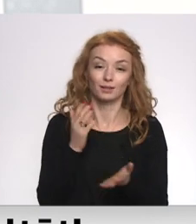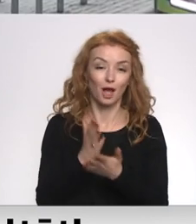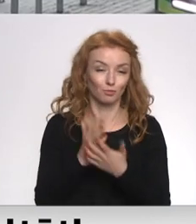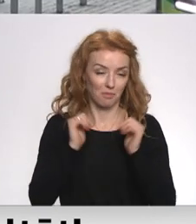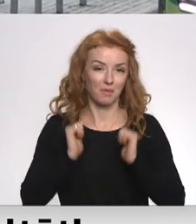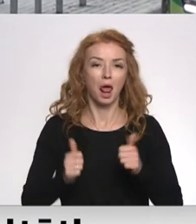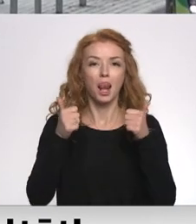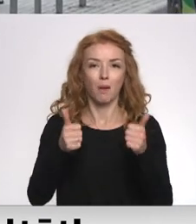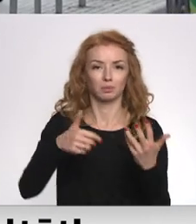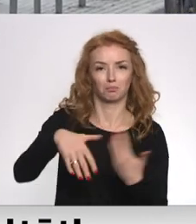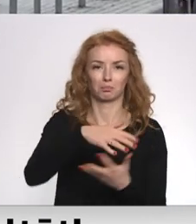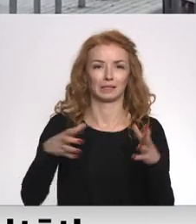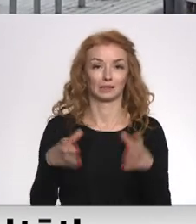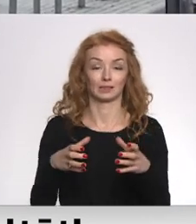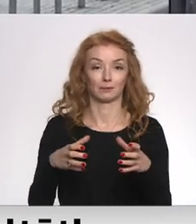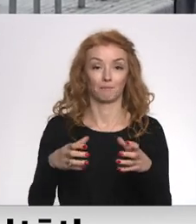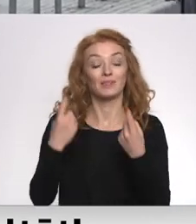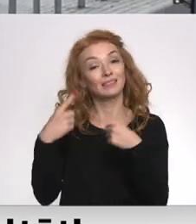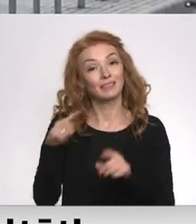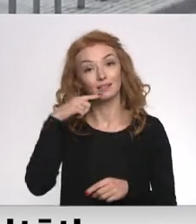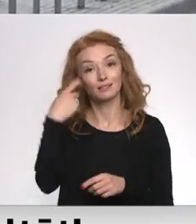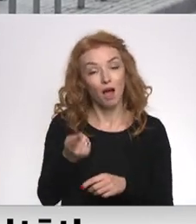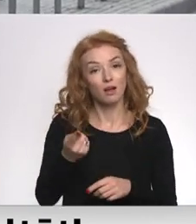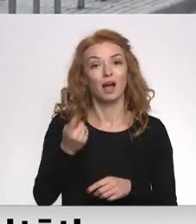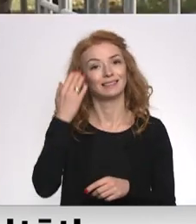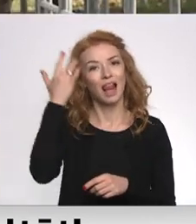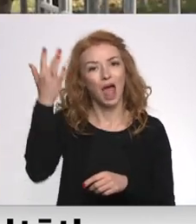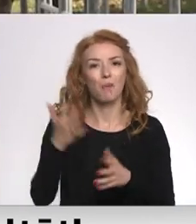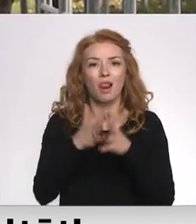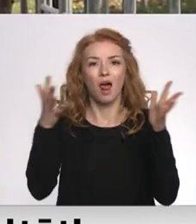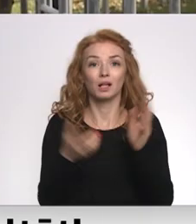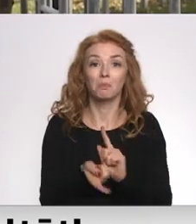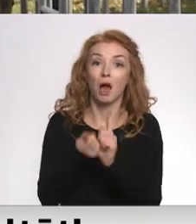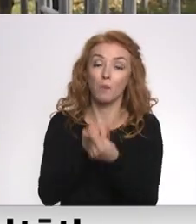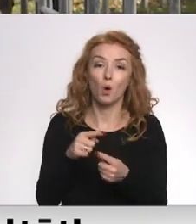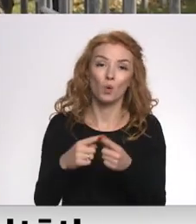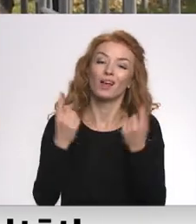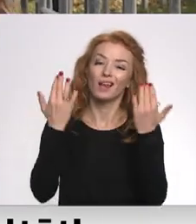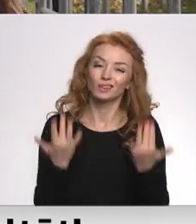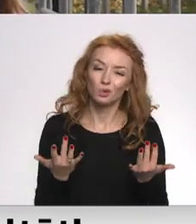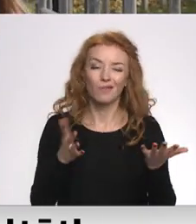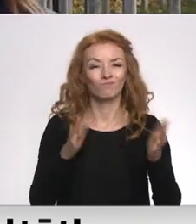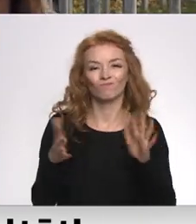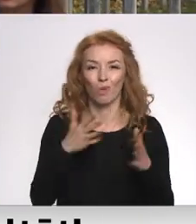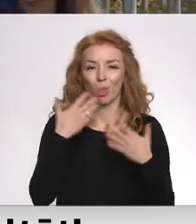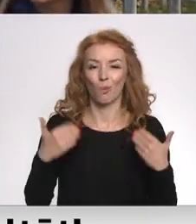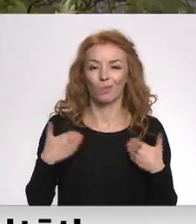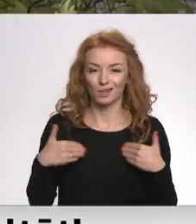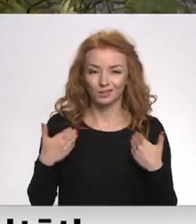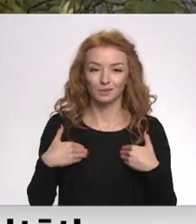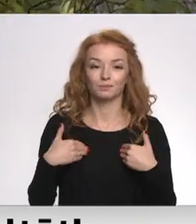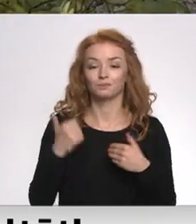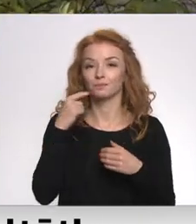šoreiz. Citi uzrunāti atzīst, cerējām uz lielākām pārmaiņām un rezultāti ir nevisai iepriecinoši. Tas, kas